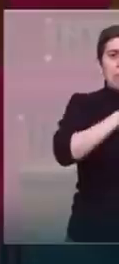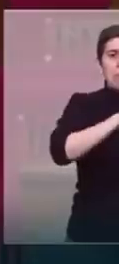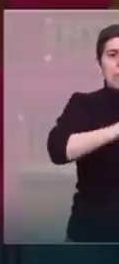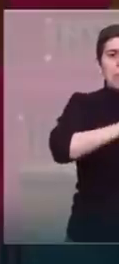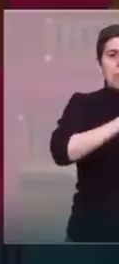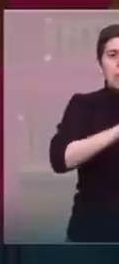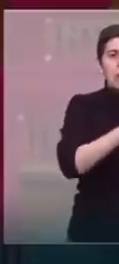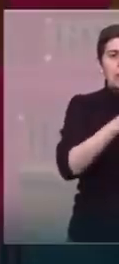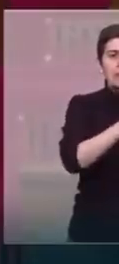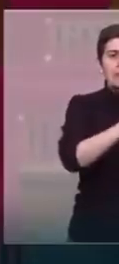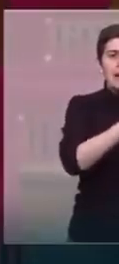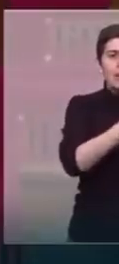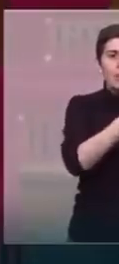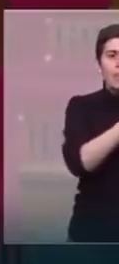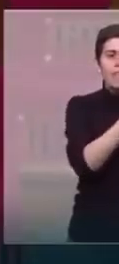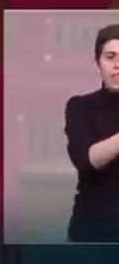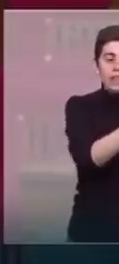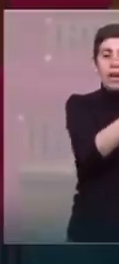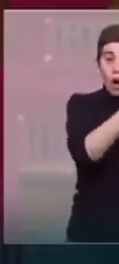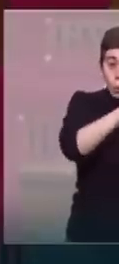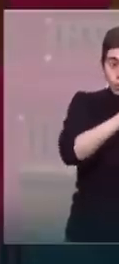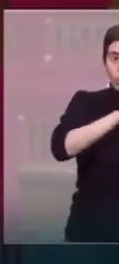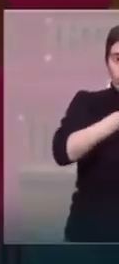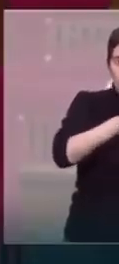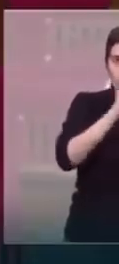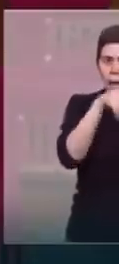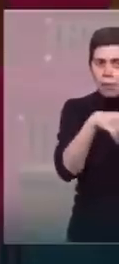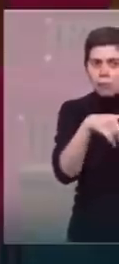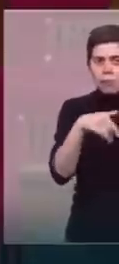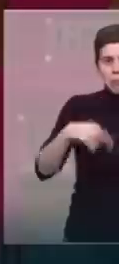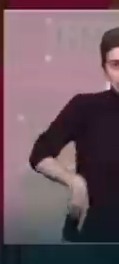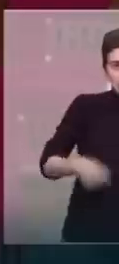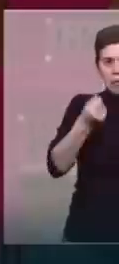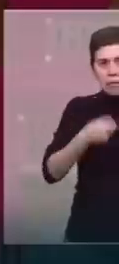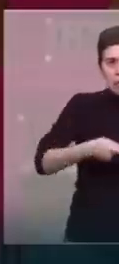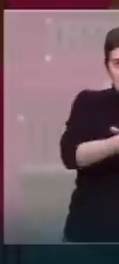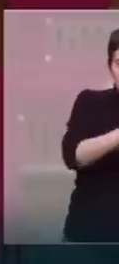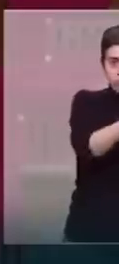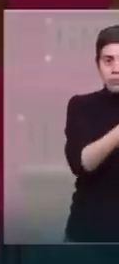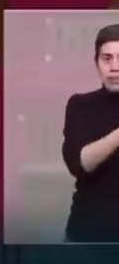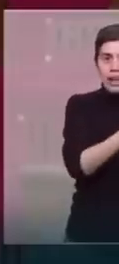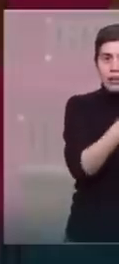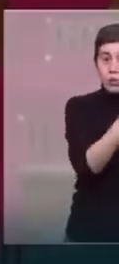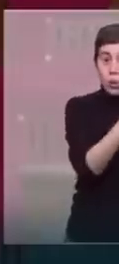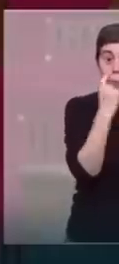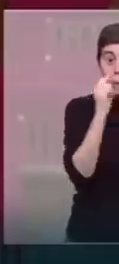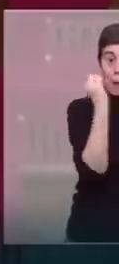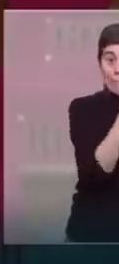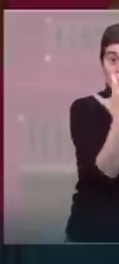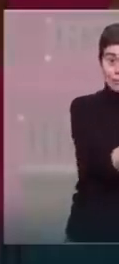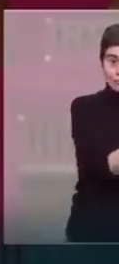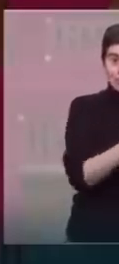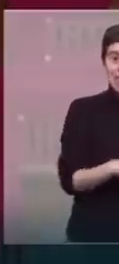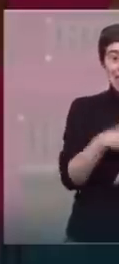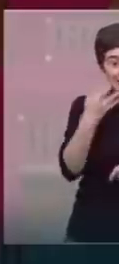vaccin. Et je passe sur la polémique sur le fait que Sanofi, malgré les aides de l'État, avait réservé ses premières doses pour les États-Unis. Bilan, 4 milliards de dividendes au printemps